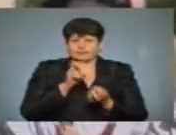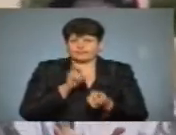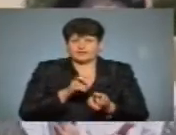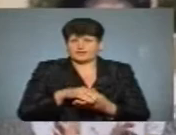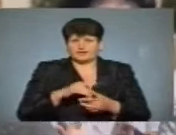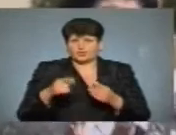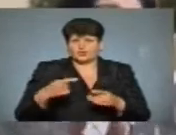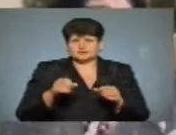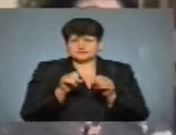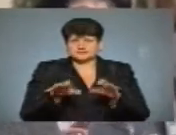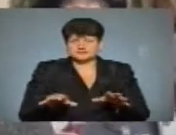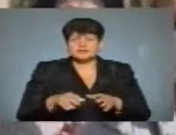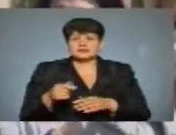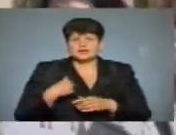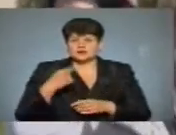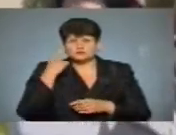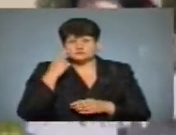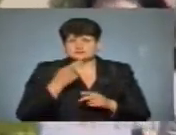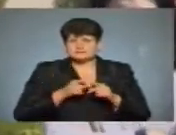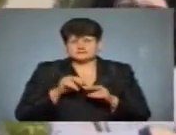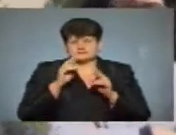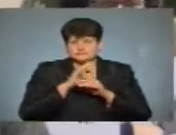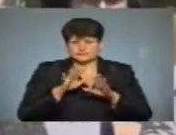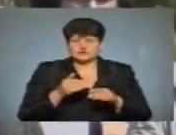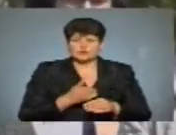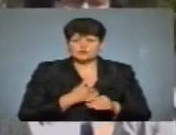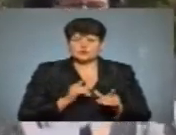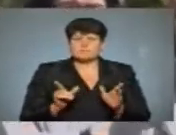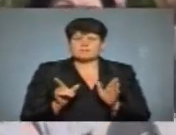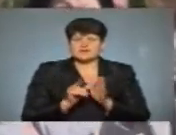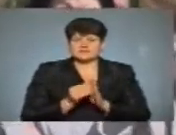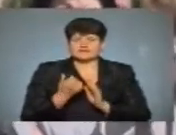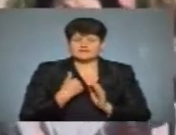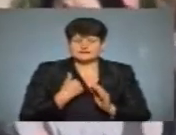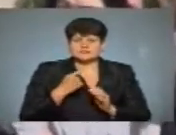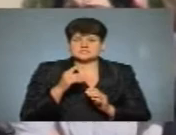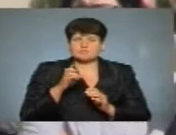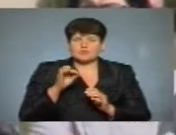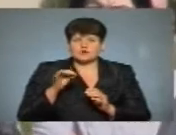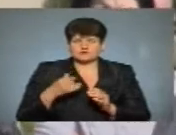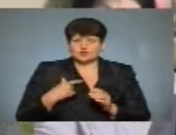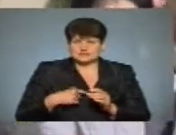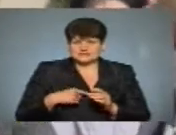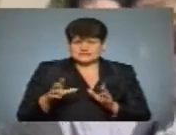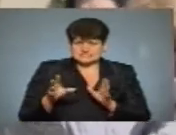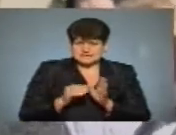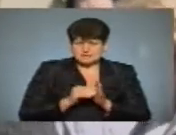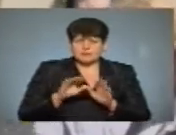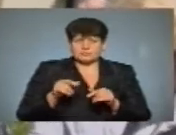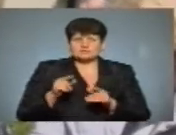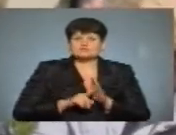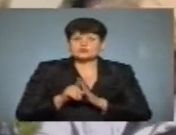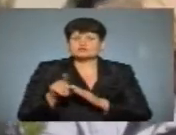так далі. Я думаю, що це недоречно. Вони хочуть приєднати нас Зборів до себе, то нехай спочатку свою